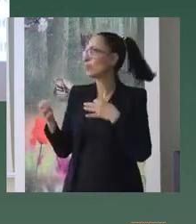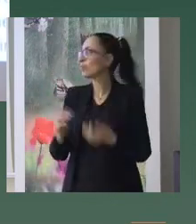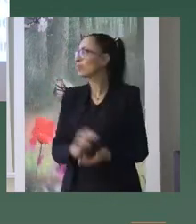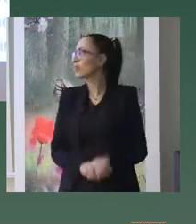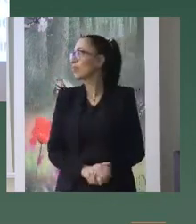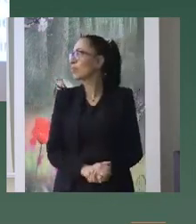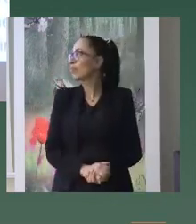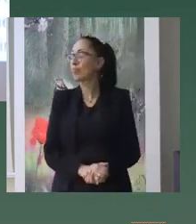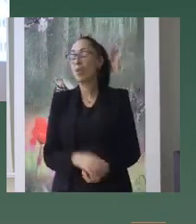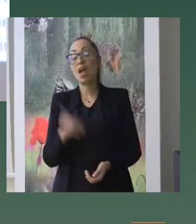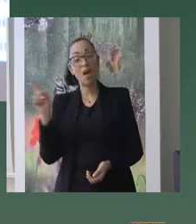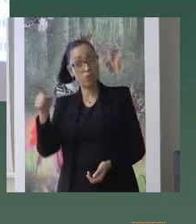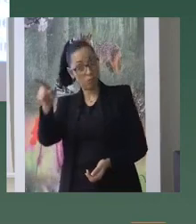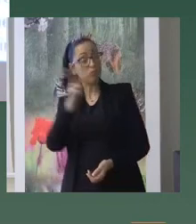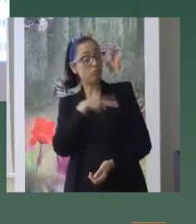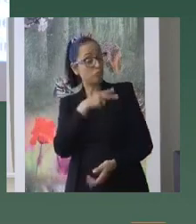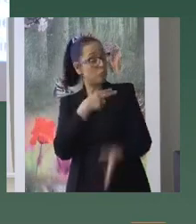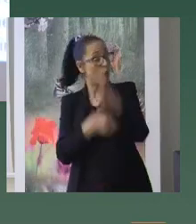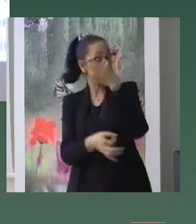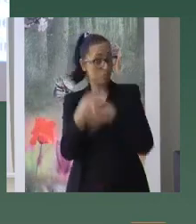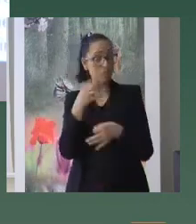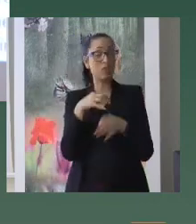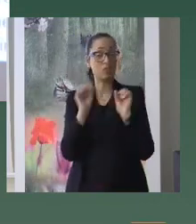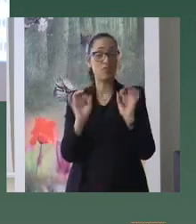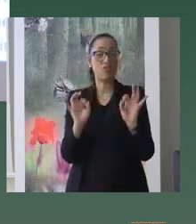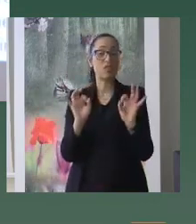Για το δεύτερο ερώτημα, είναι πολύ σωστό αυτό που λέτε.